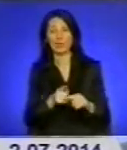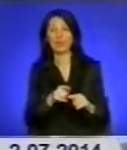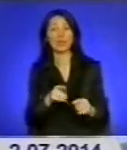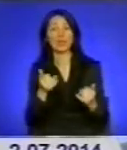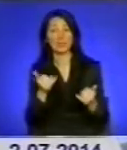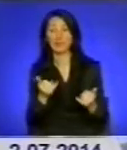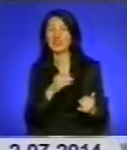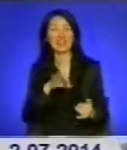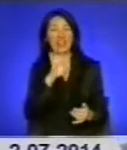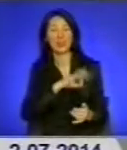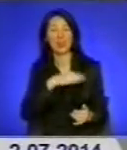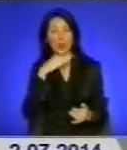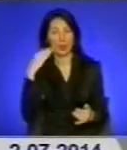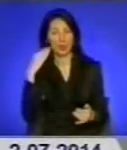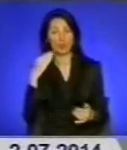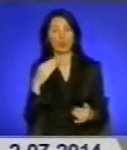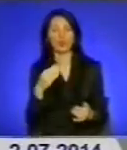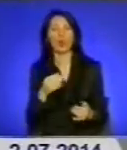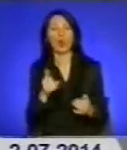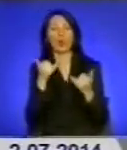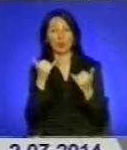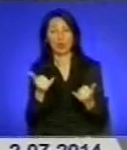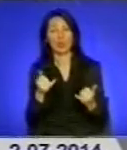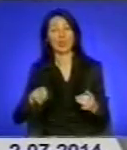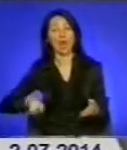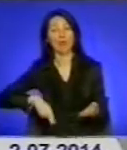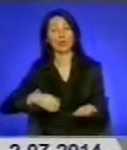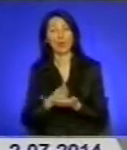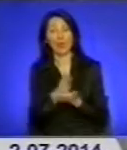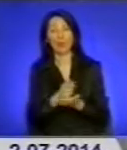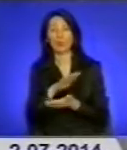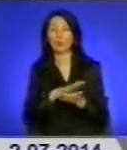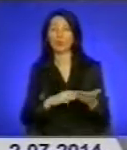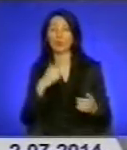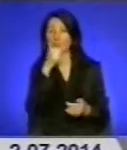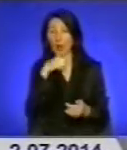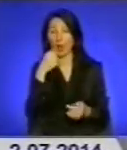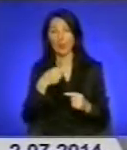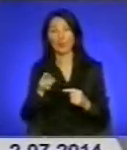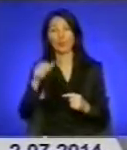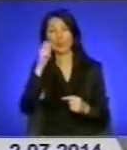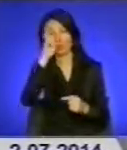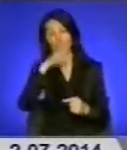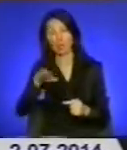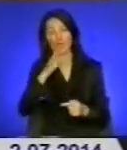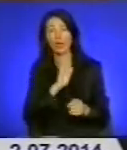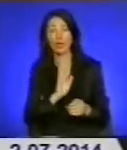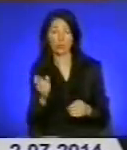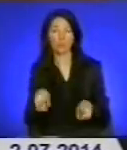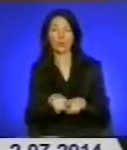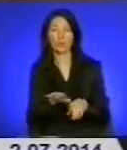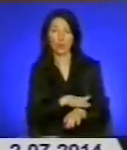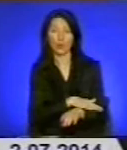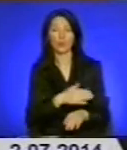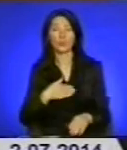відтак на терміни дивляться реально осучаснення адмінпослуг триватиме роками Утім в інших країнах було не швидше наша